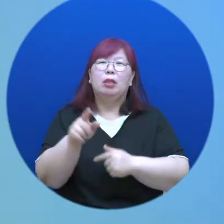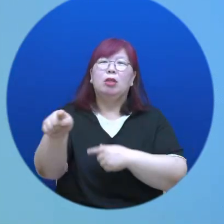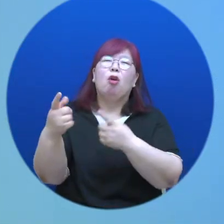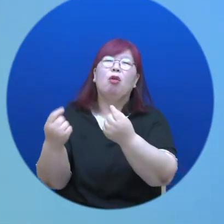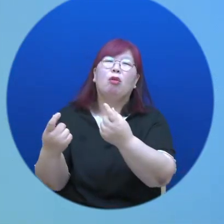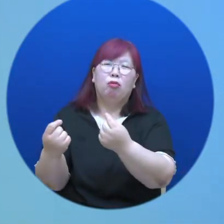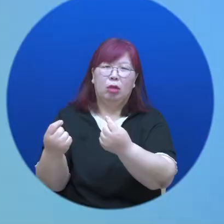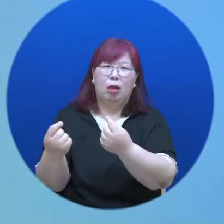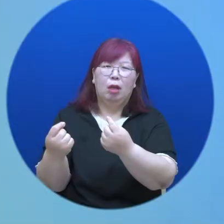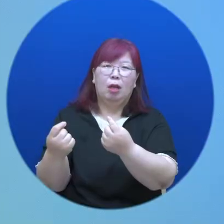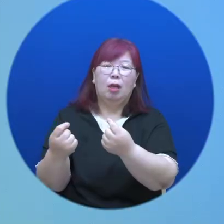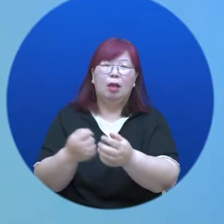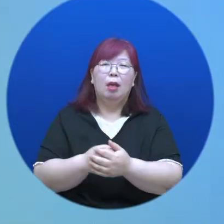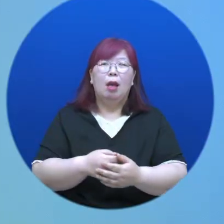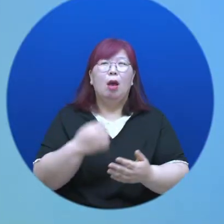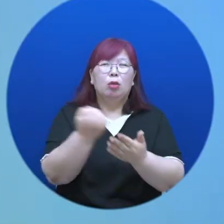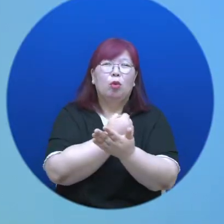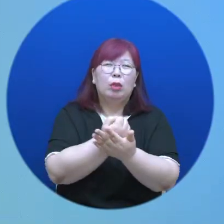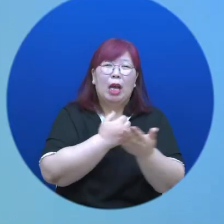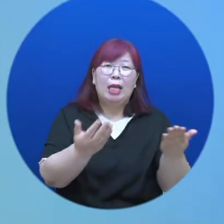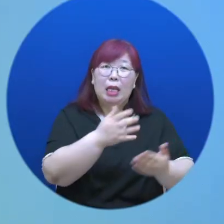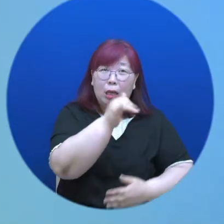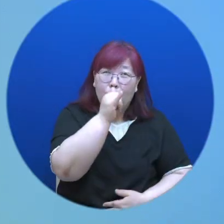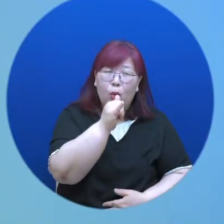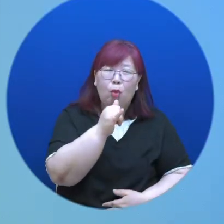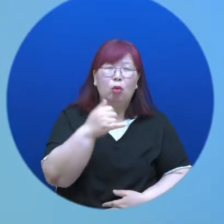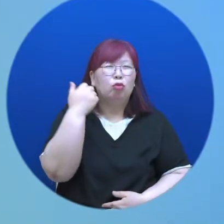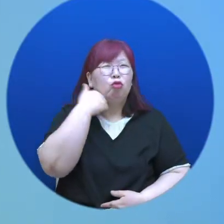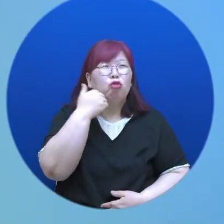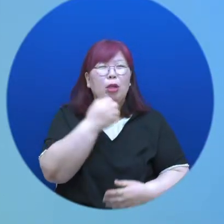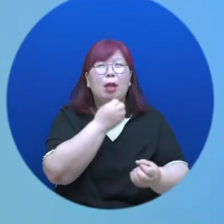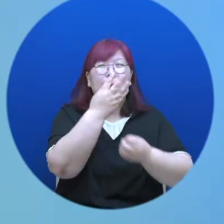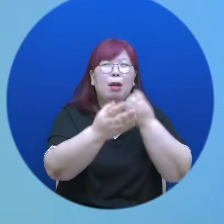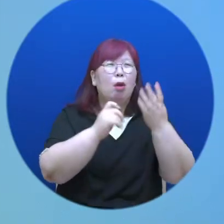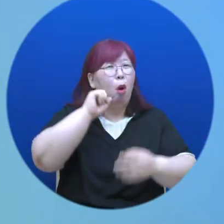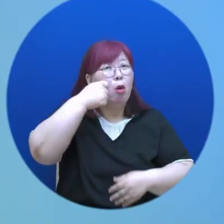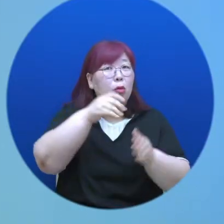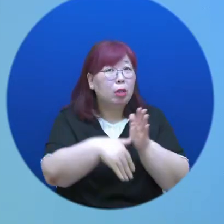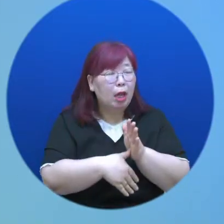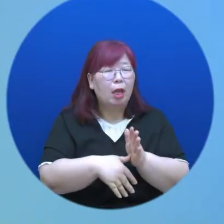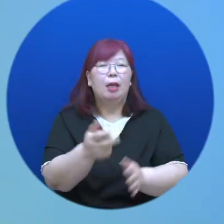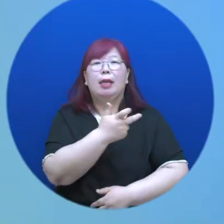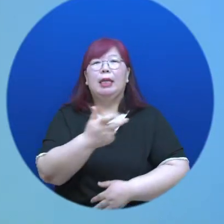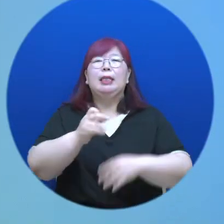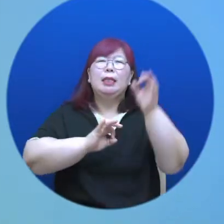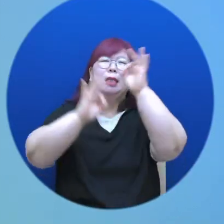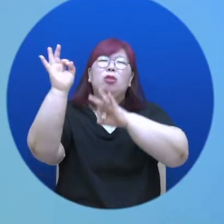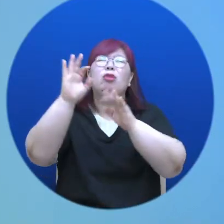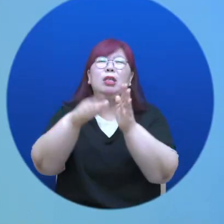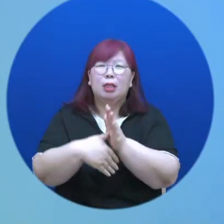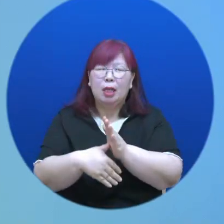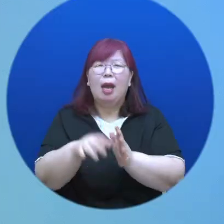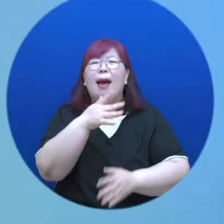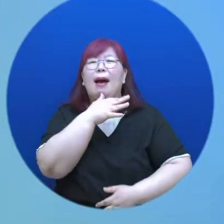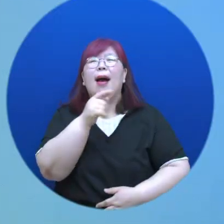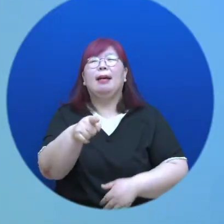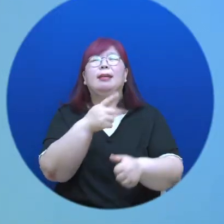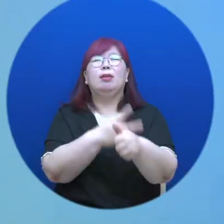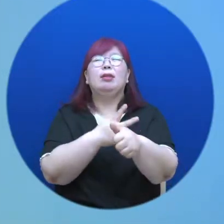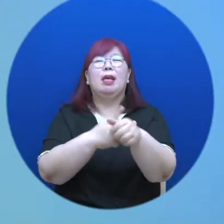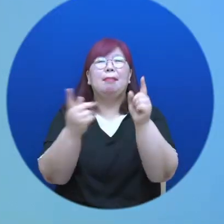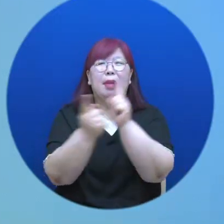속상한 일이 있을 때, 누구에게도 털어놓을 수 없을 때, 큰 실수를 했을 때, 그 선생님한테